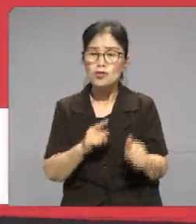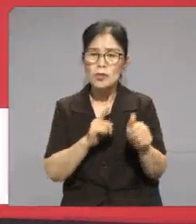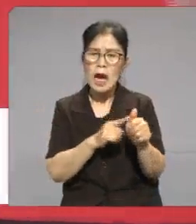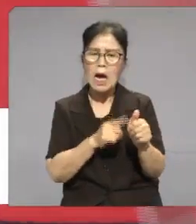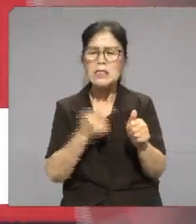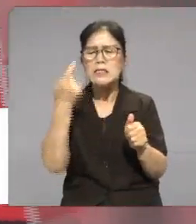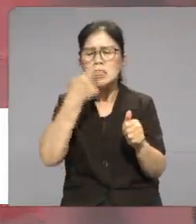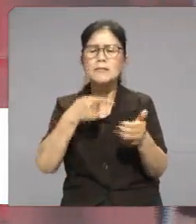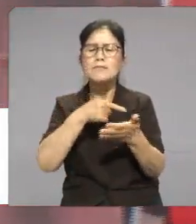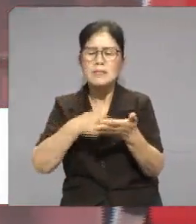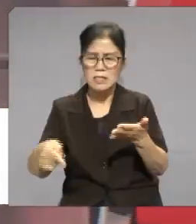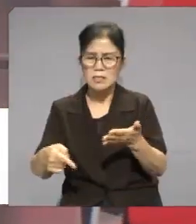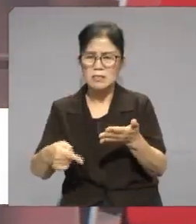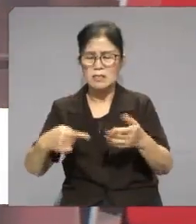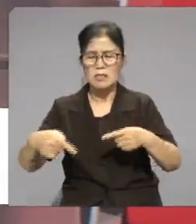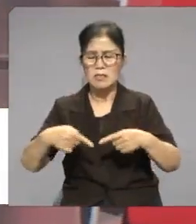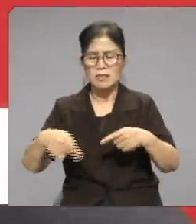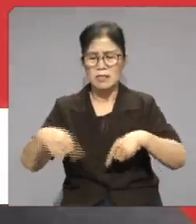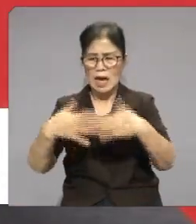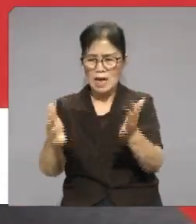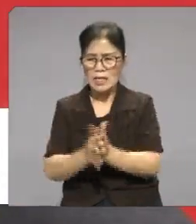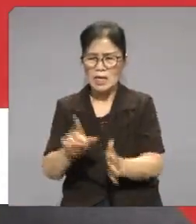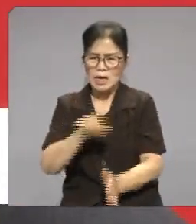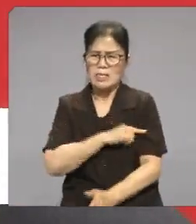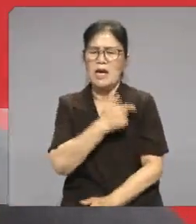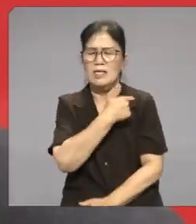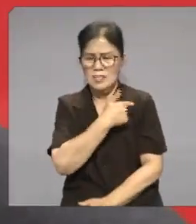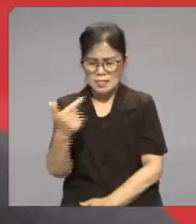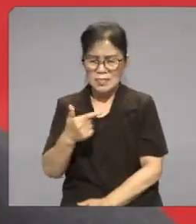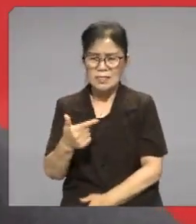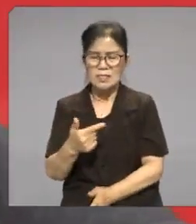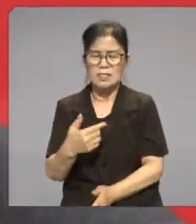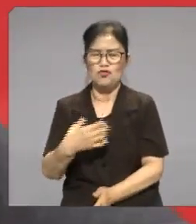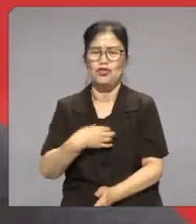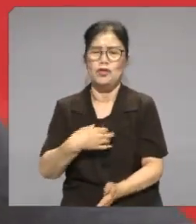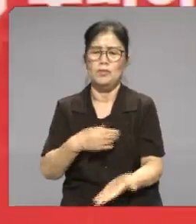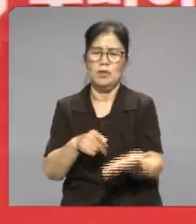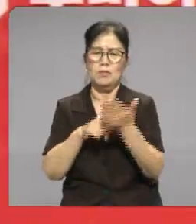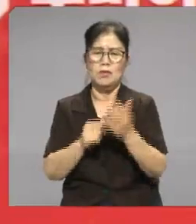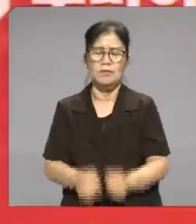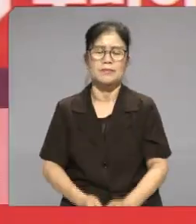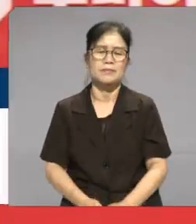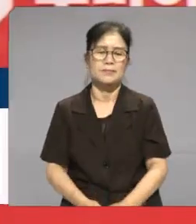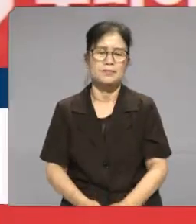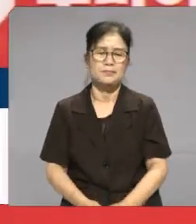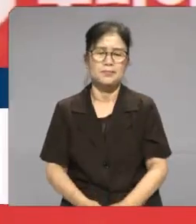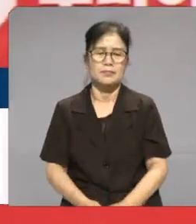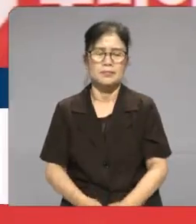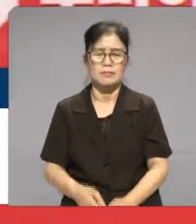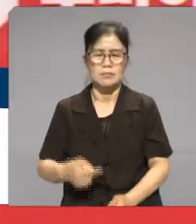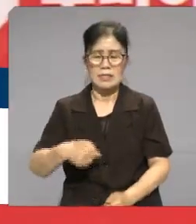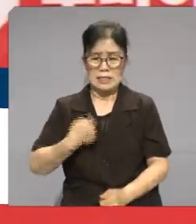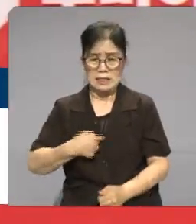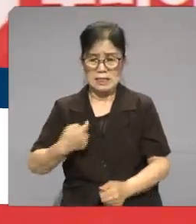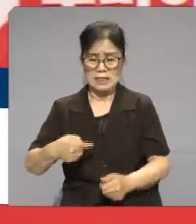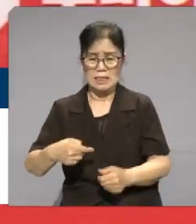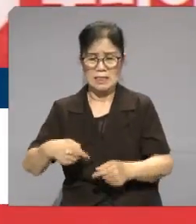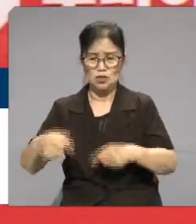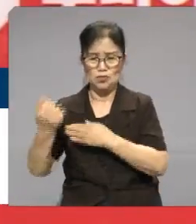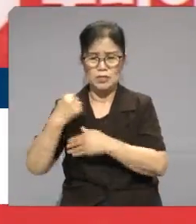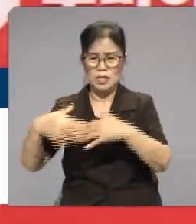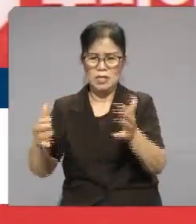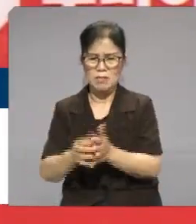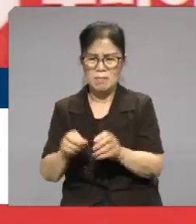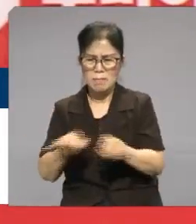임 리스크가 당에 가장 큰 신종 위험으로 떠올랐다고 나를 세웠습니다 자체 진영을 해체하는 그런